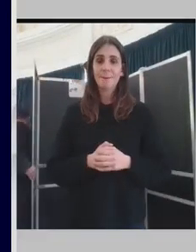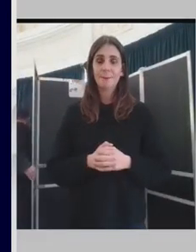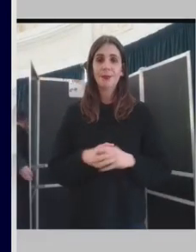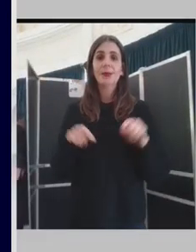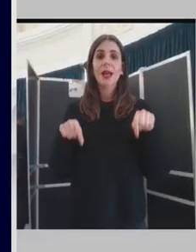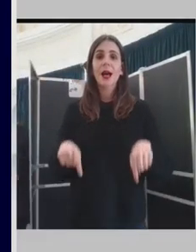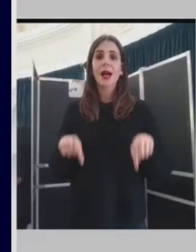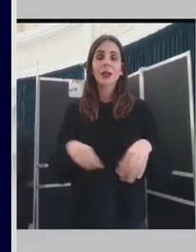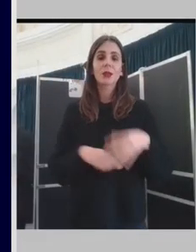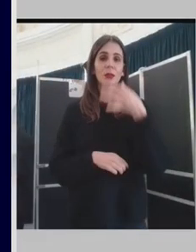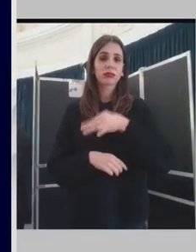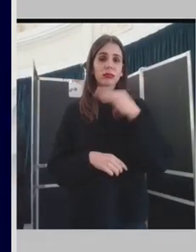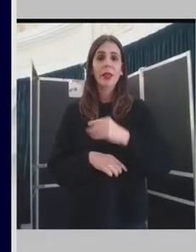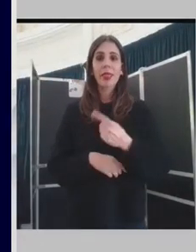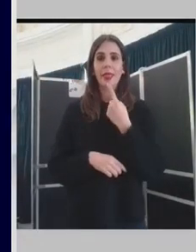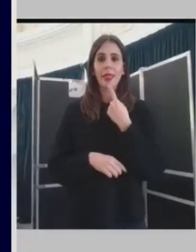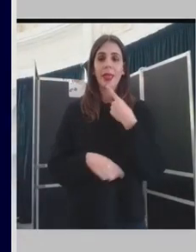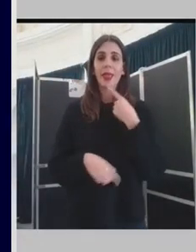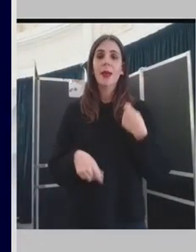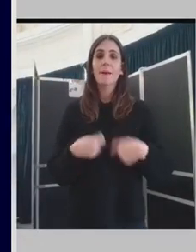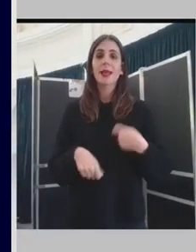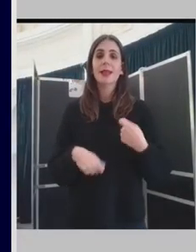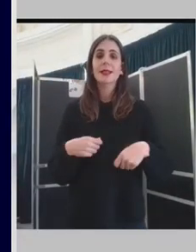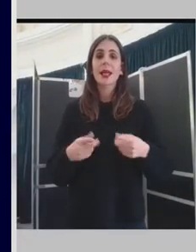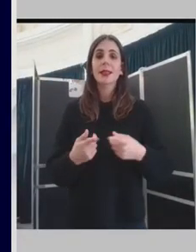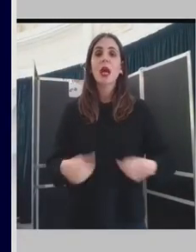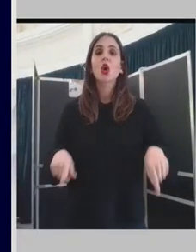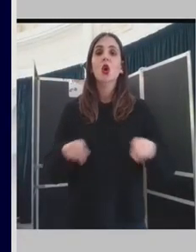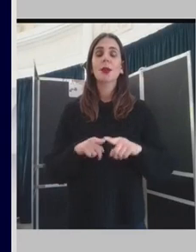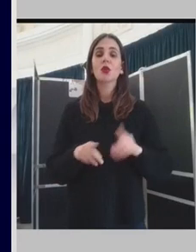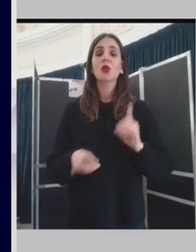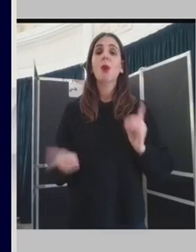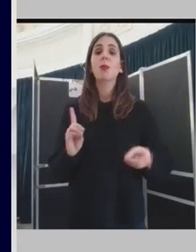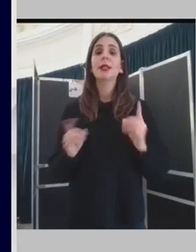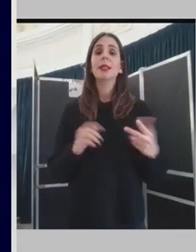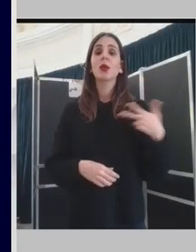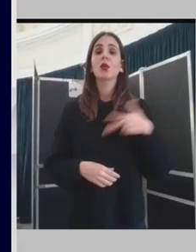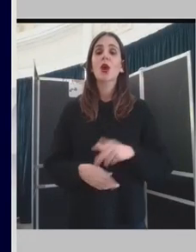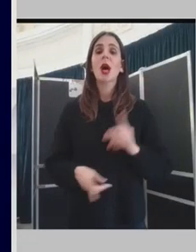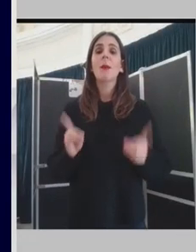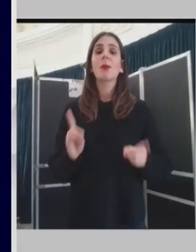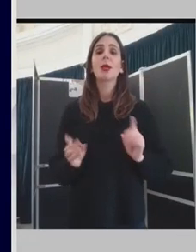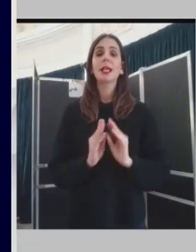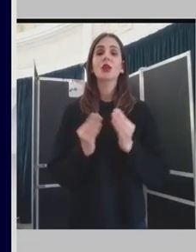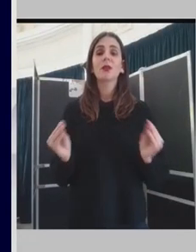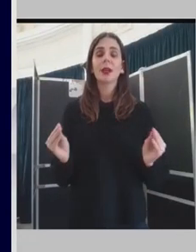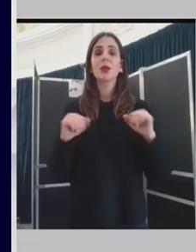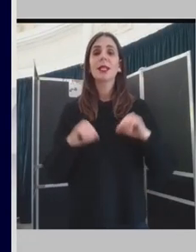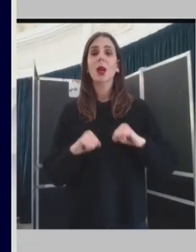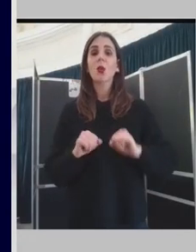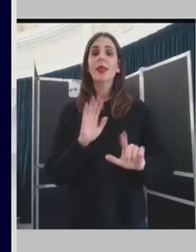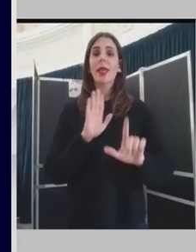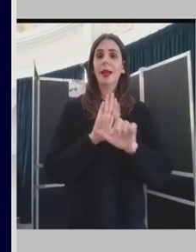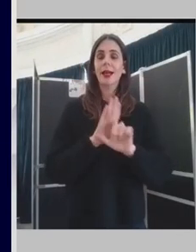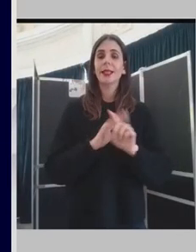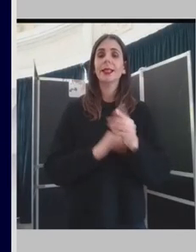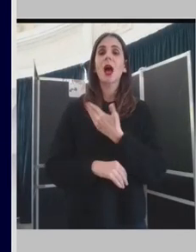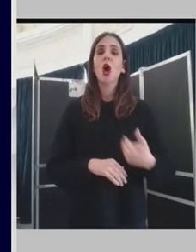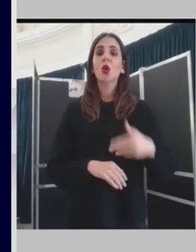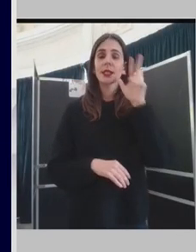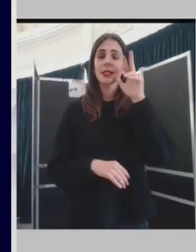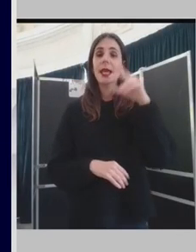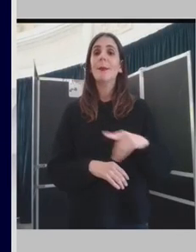Darei la parola alla Presidente della Commissione 1, Politiche Sociali, Politiche Giovanili, Salute e Legalità, la consigliera Patrizia De